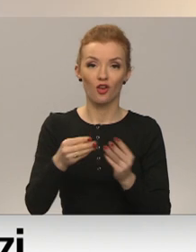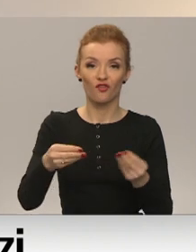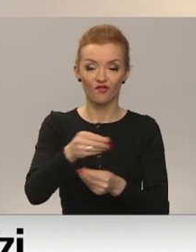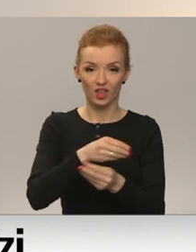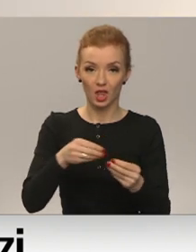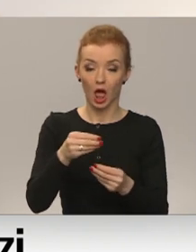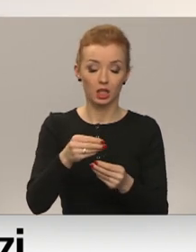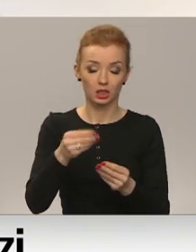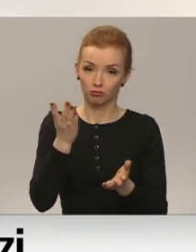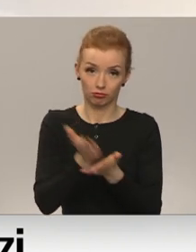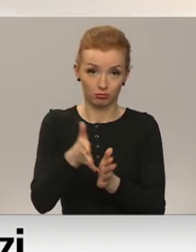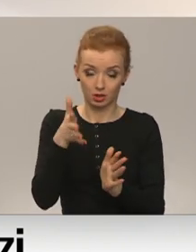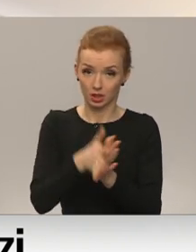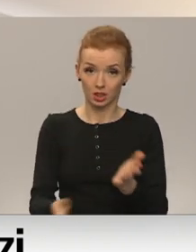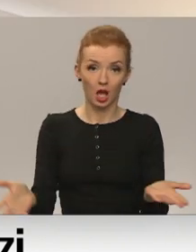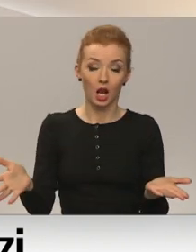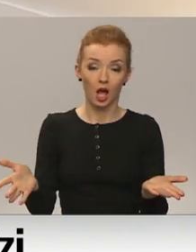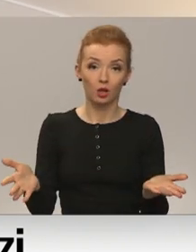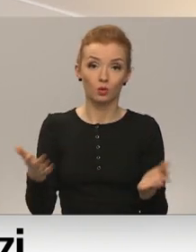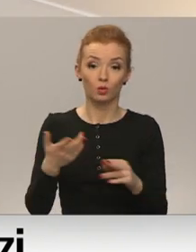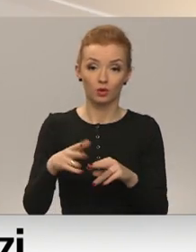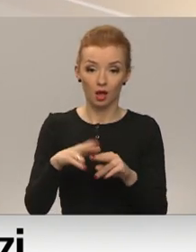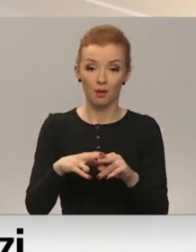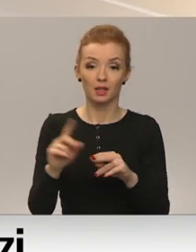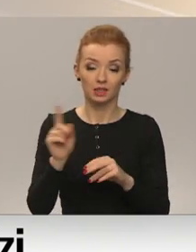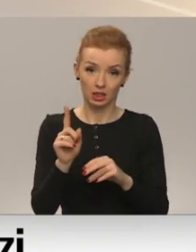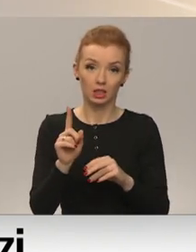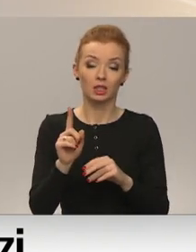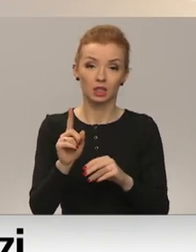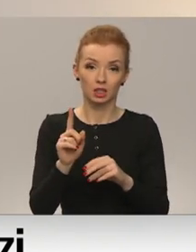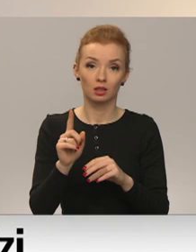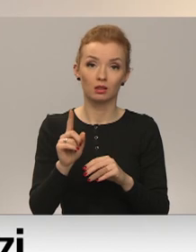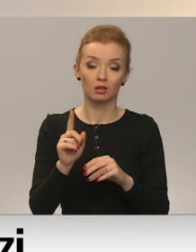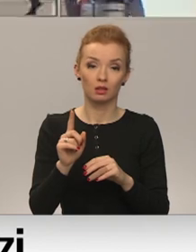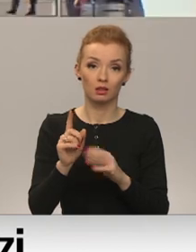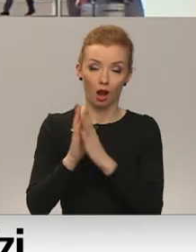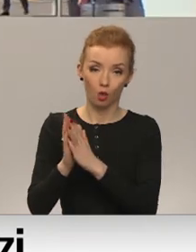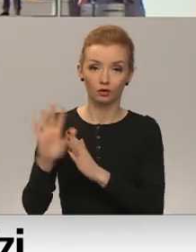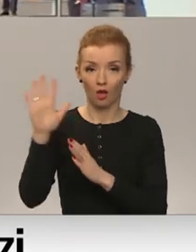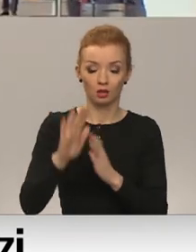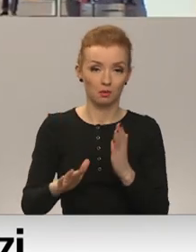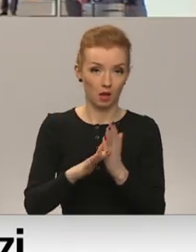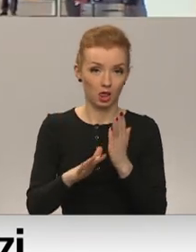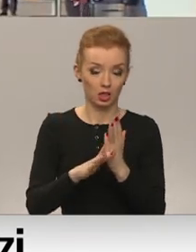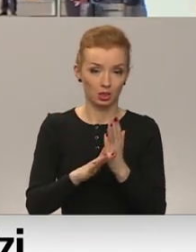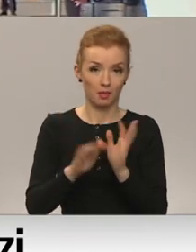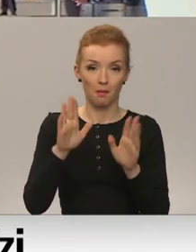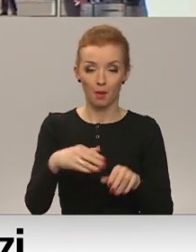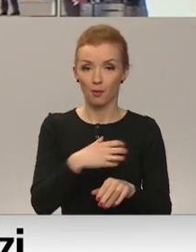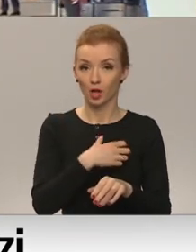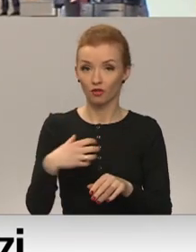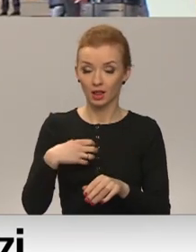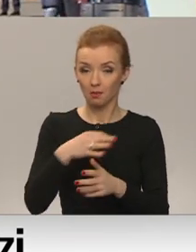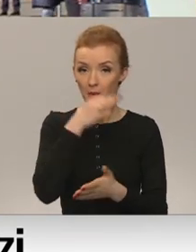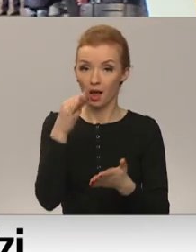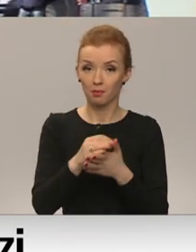ir izsmelti. Un šajā gadījumā ir jāiesaistās viennozīmīgi valstī. Par pašvaldībām atbildīgā vides aizsardzības